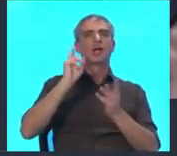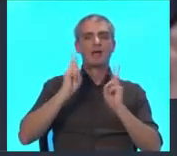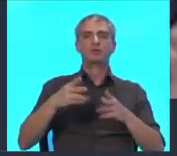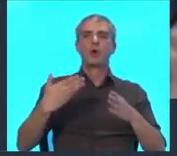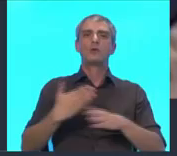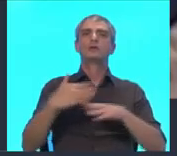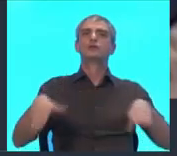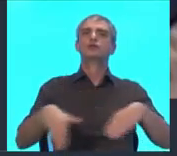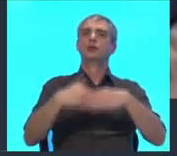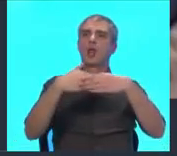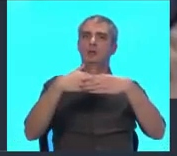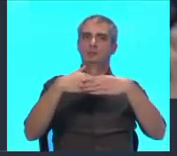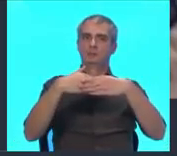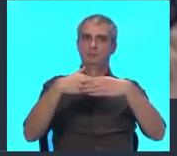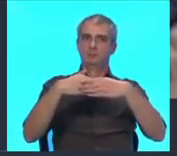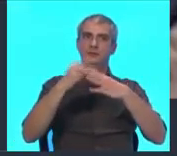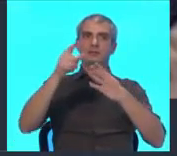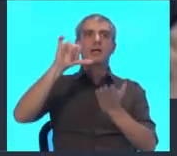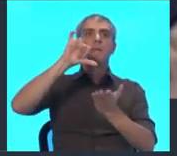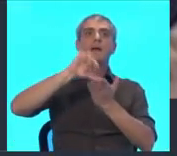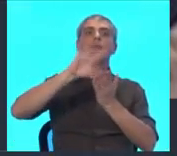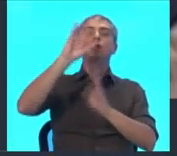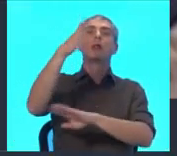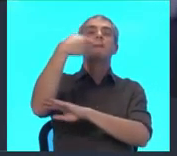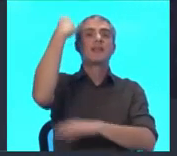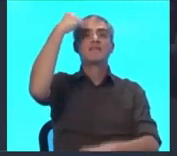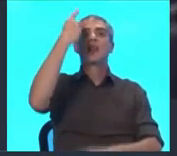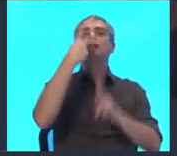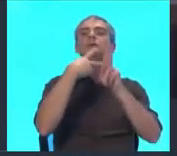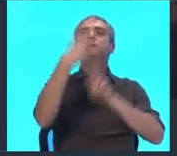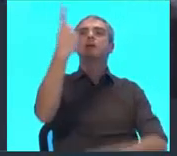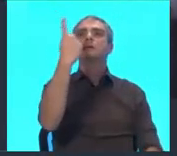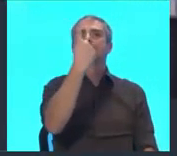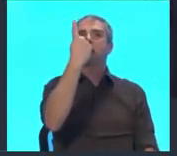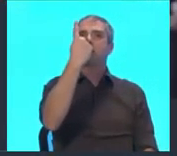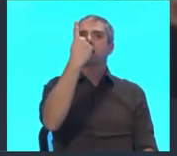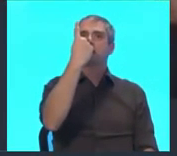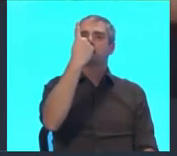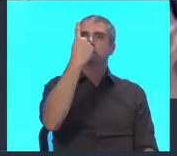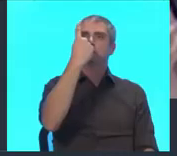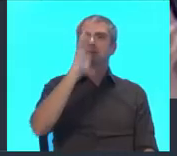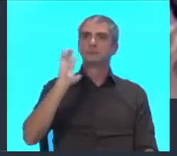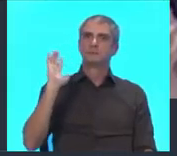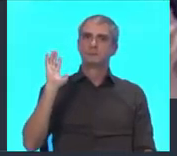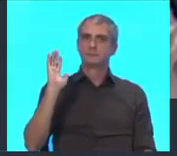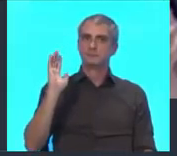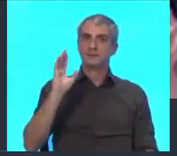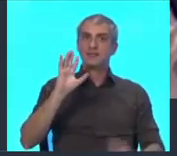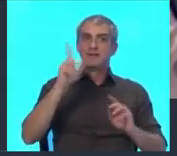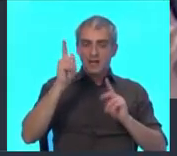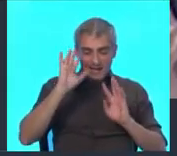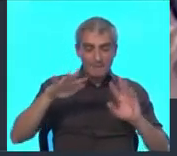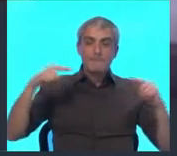للجميع حين تكون فقط عاصمة لدولة فلسطين وهي بوابة